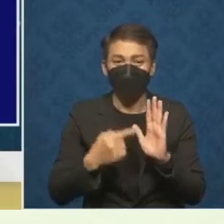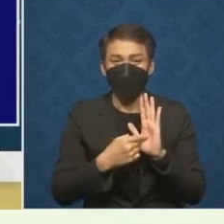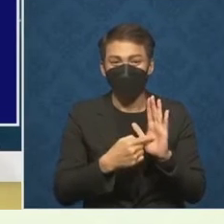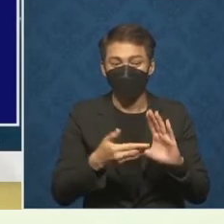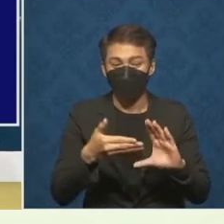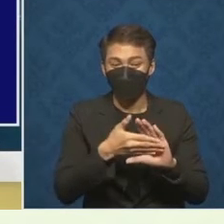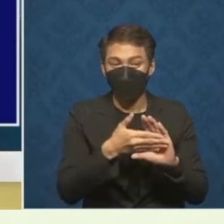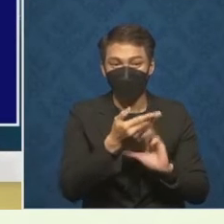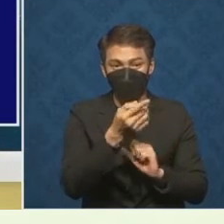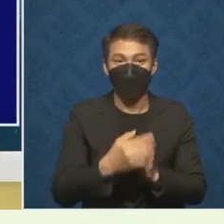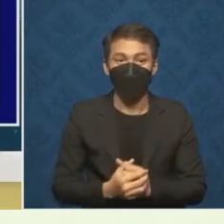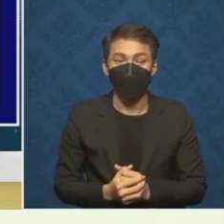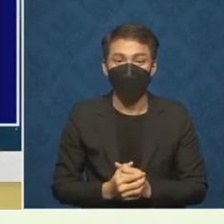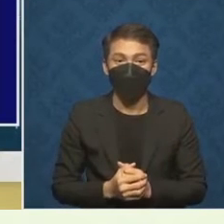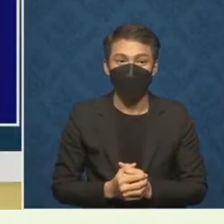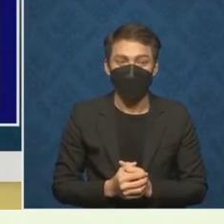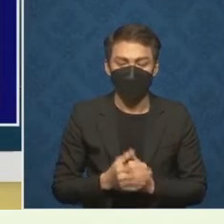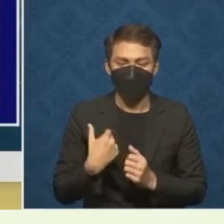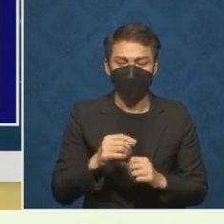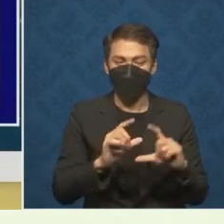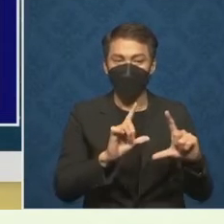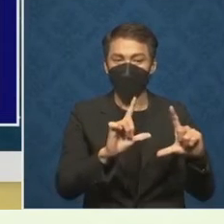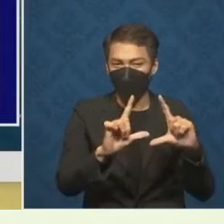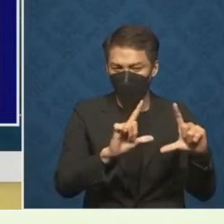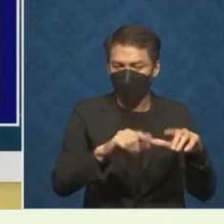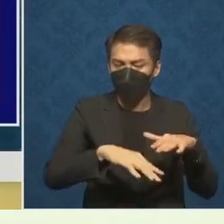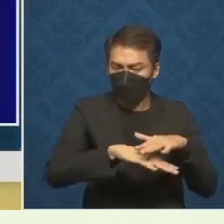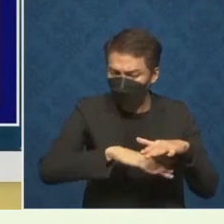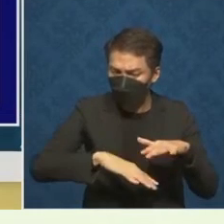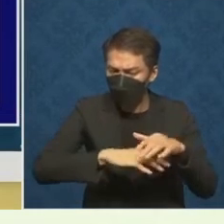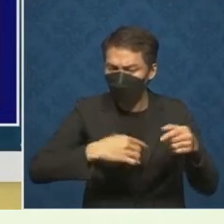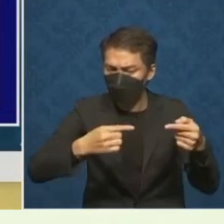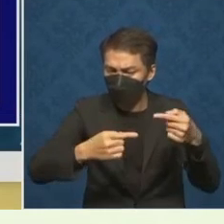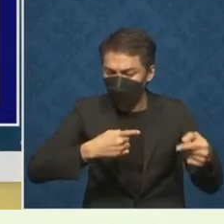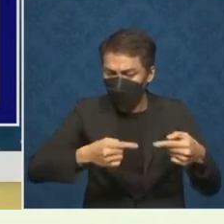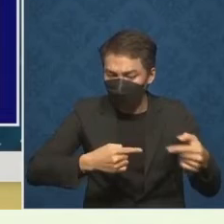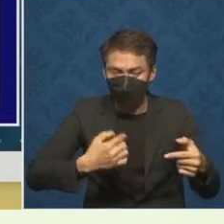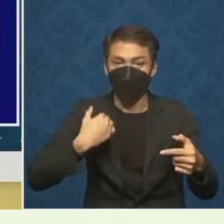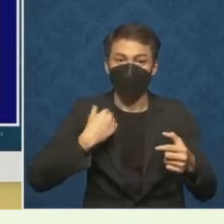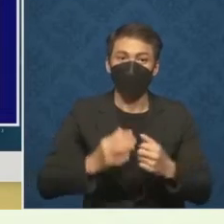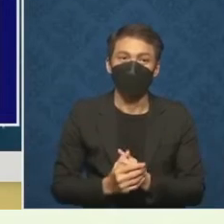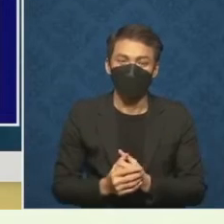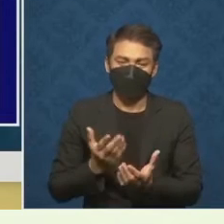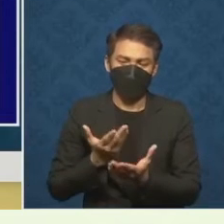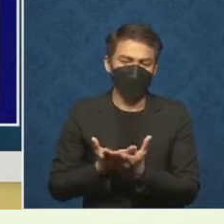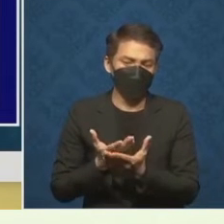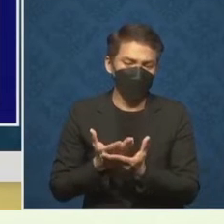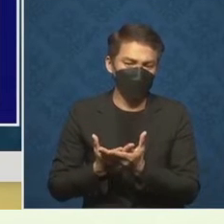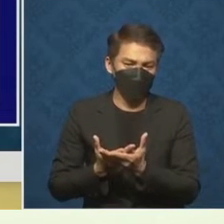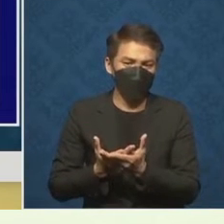มีทั้งลายโต้ตอบการซื้อสิทธิ์ขายเสียงนะครับมีทั้งเงินที่ผู้มีสิทธิ์นะ